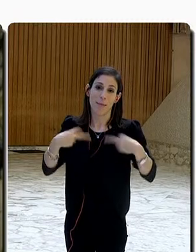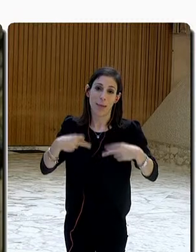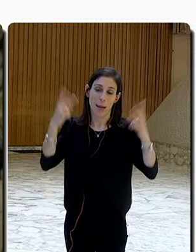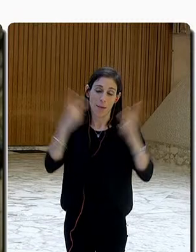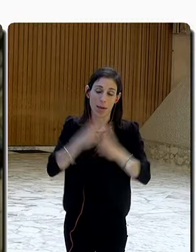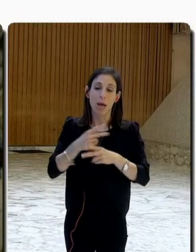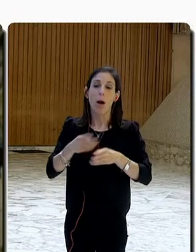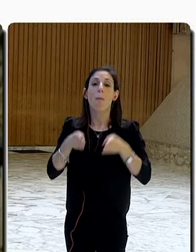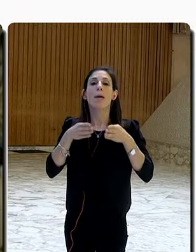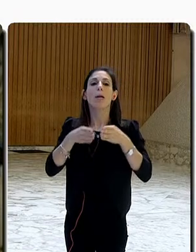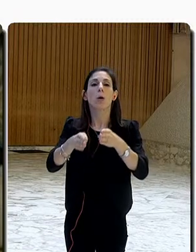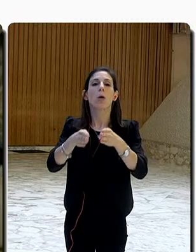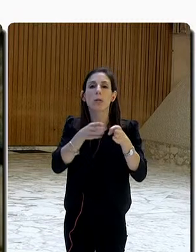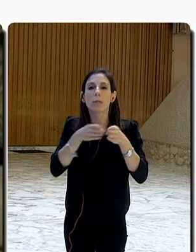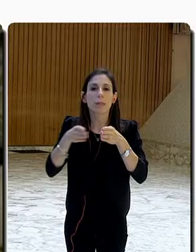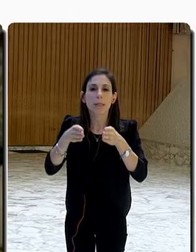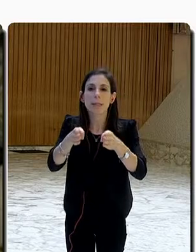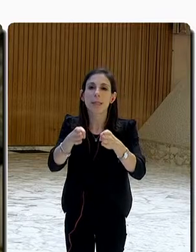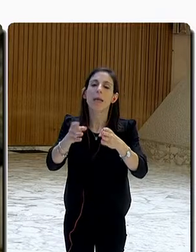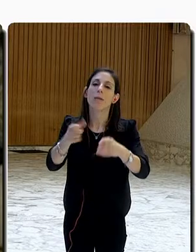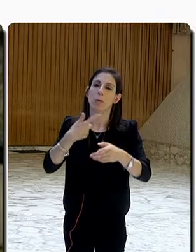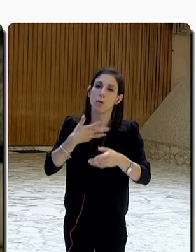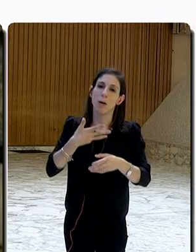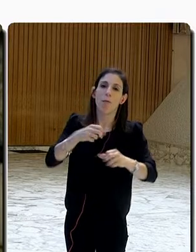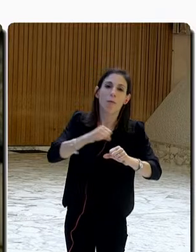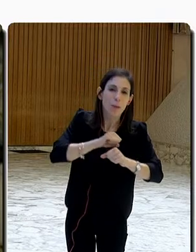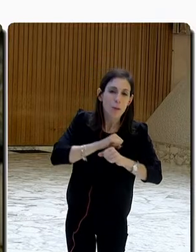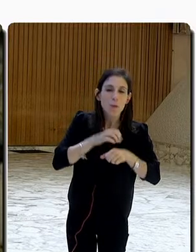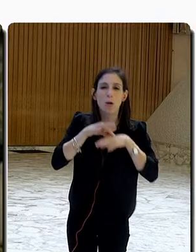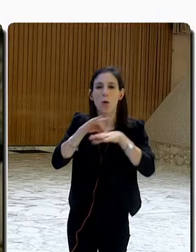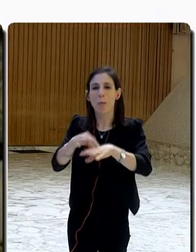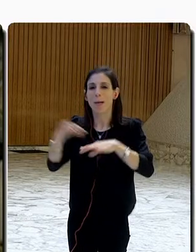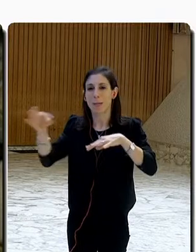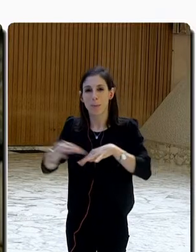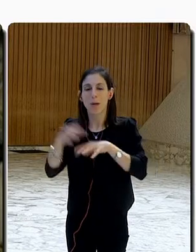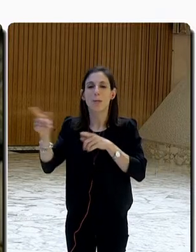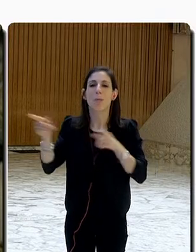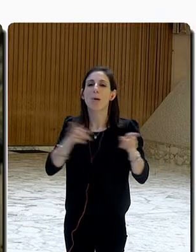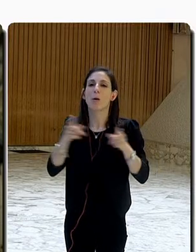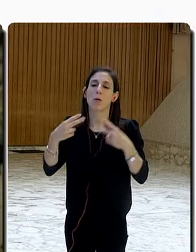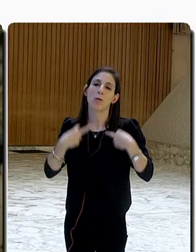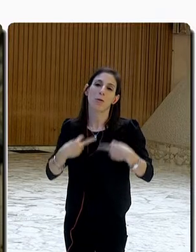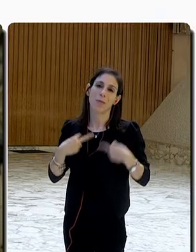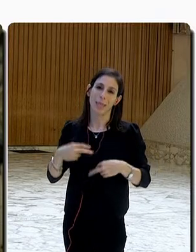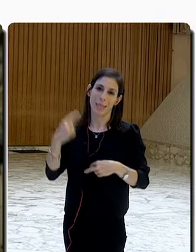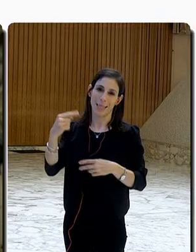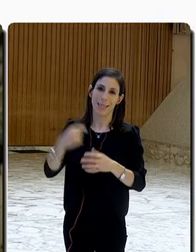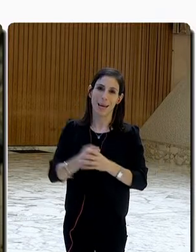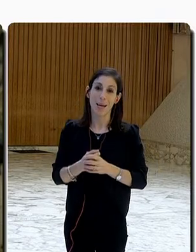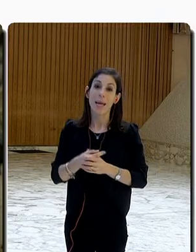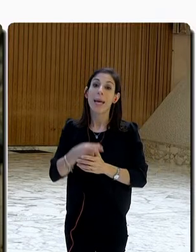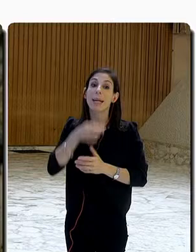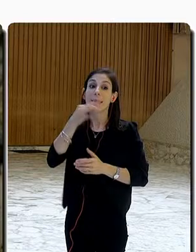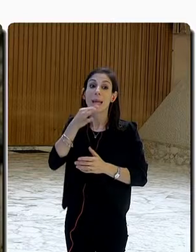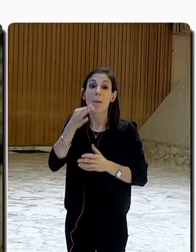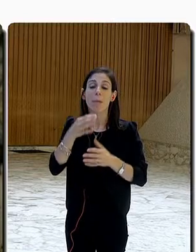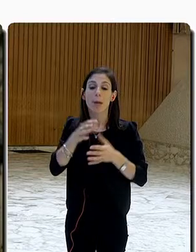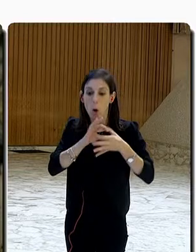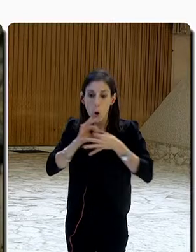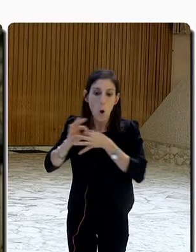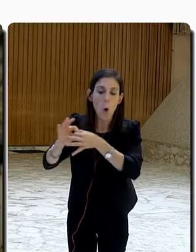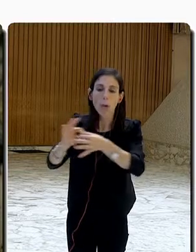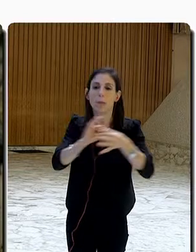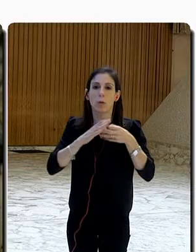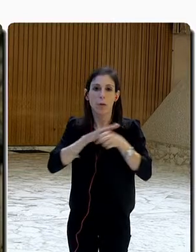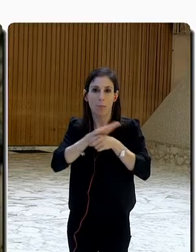dei percorsi tracciati che hanno il fil rouge di accompagnare gli sposi nel loro percorso di vita e di rafforzare la coesione